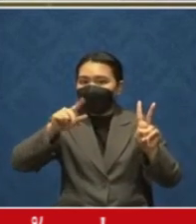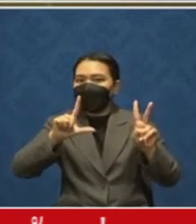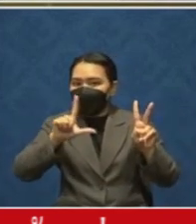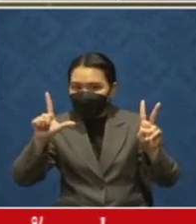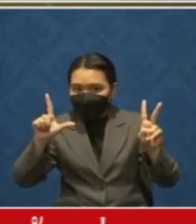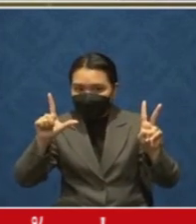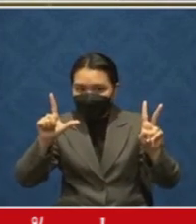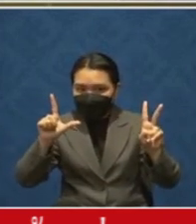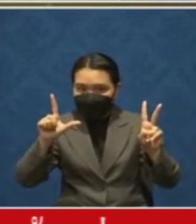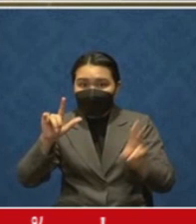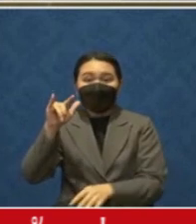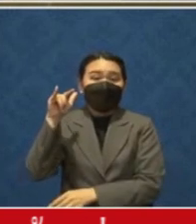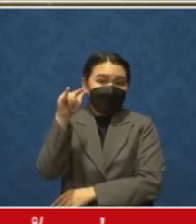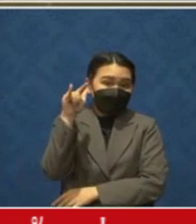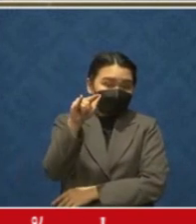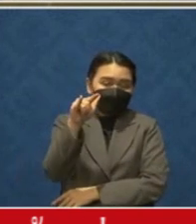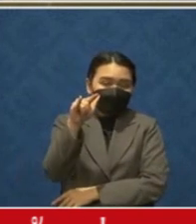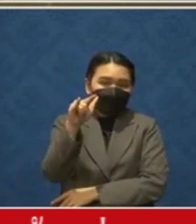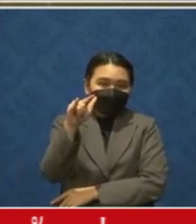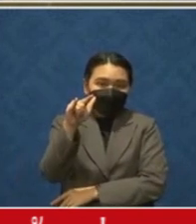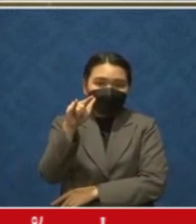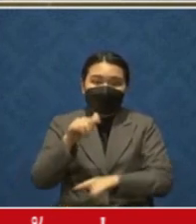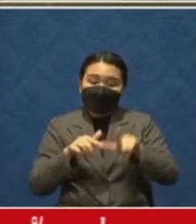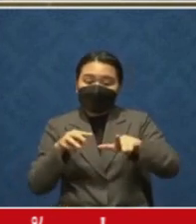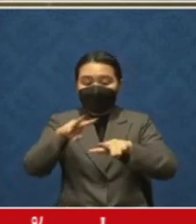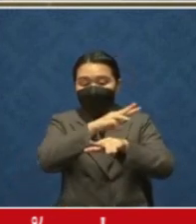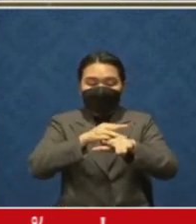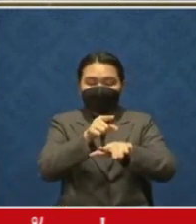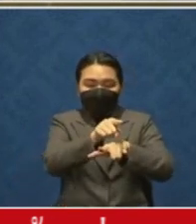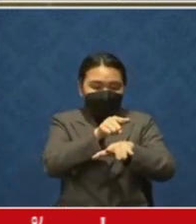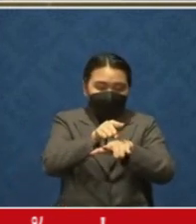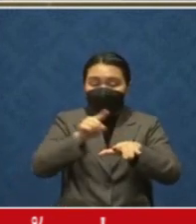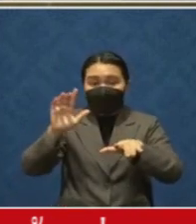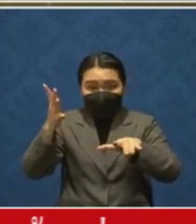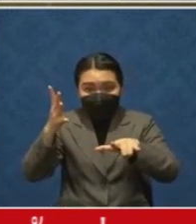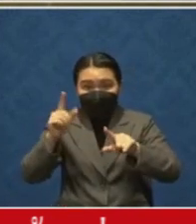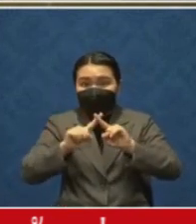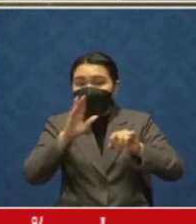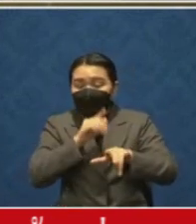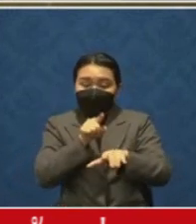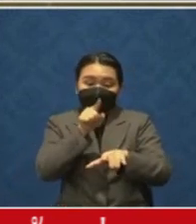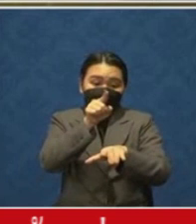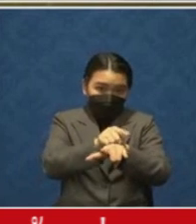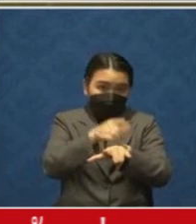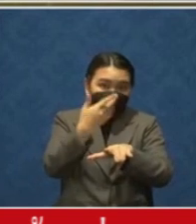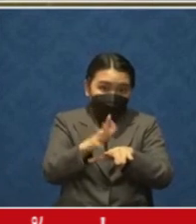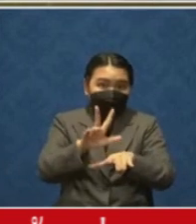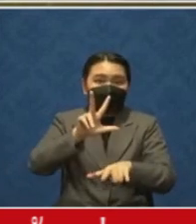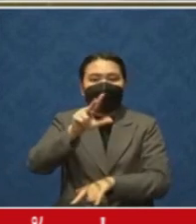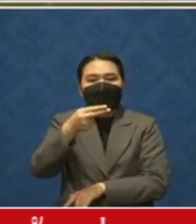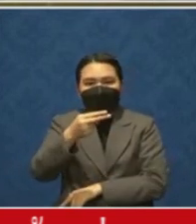28,000 ล้านคือเครื่องบินเปล่าๆที่มีอาวุธ 28,000 ล้านแต่ถ้าบวกอาวุธด้วยเนี่ย